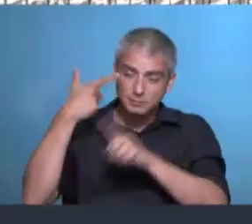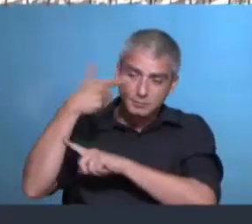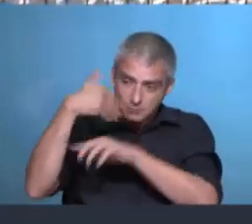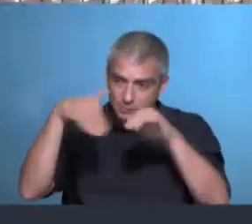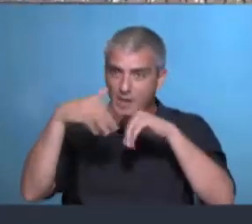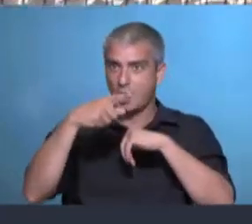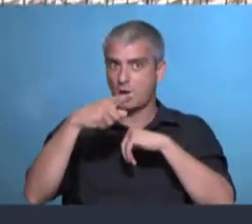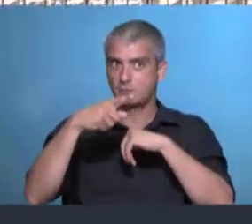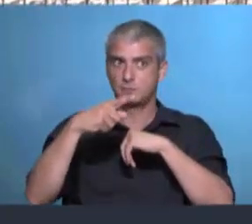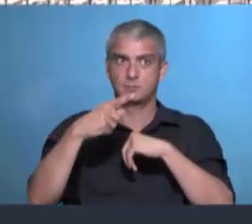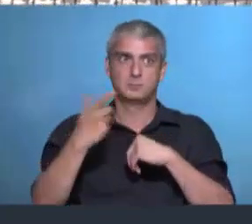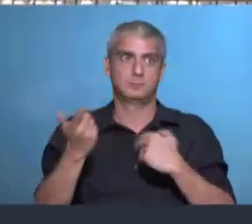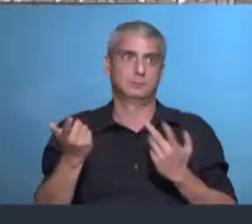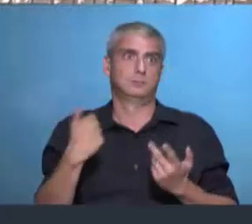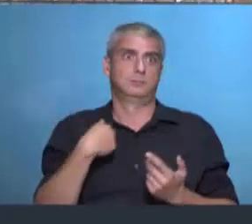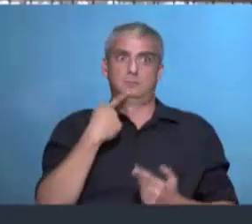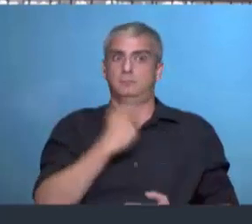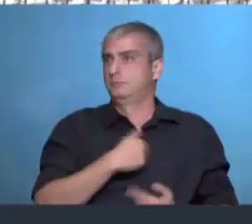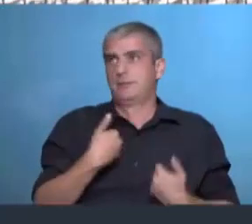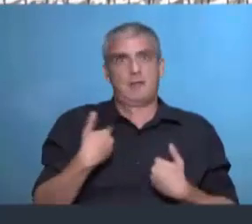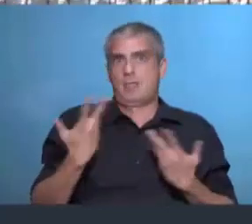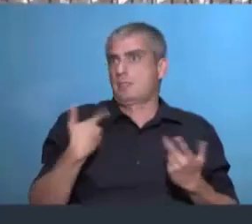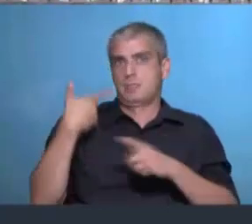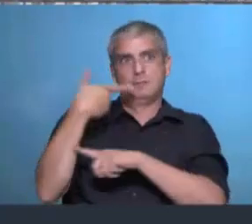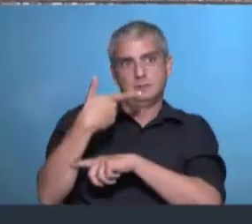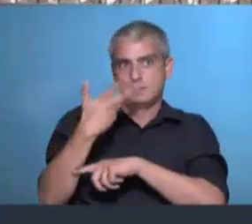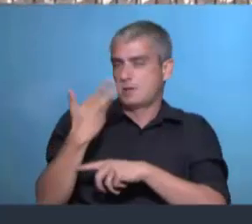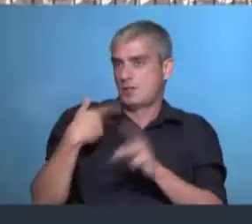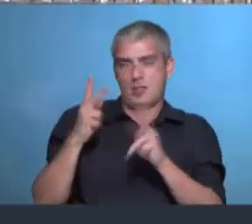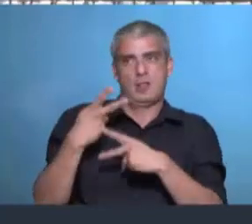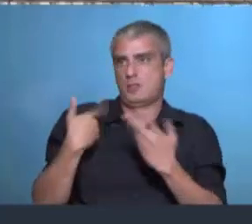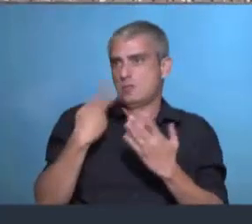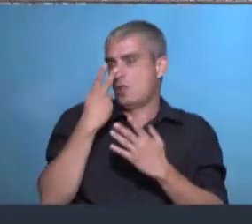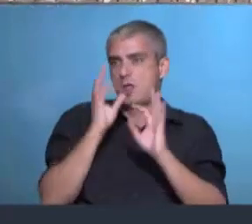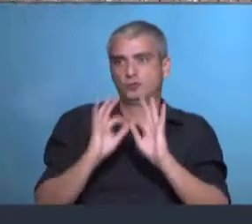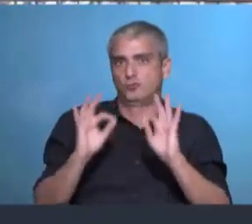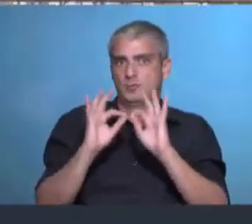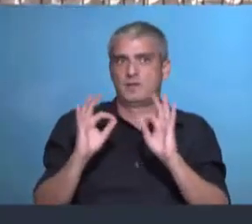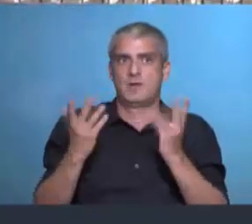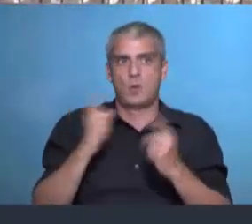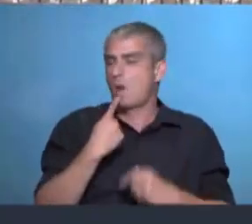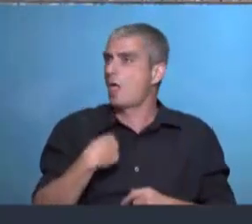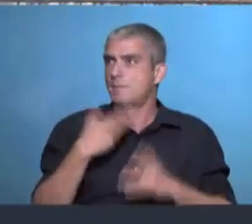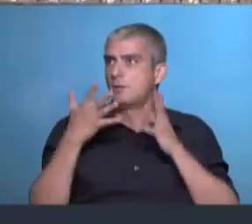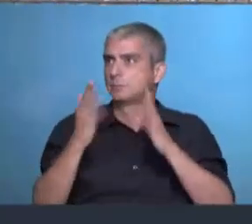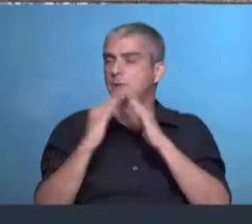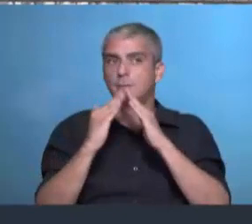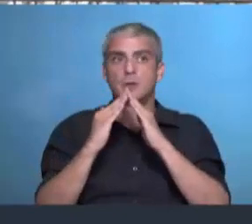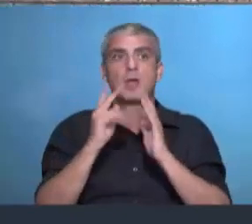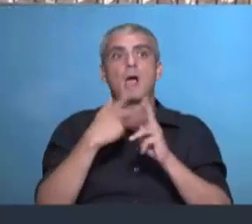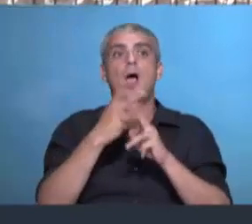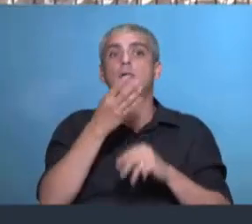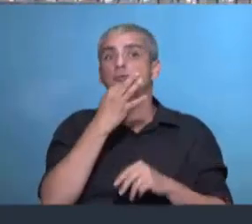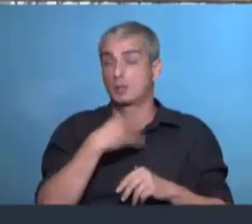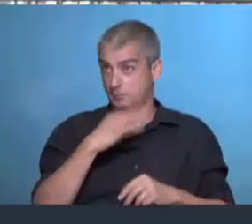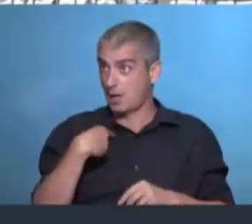הרחוב. ולצערנו אין לנו מצלמה, אז ככה שלא יכלנו לראות כלום לגבי, הוא לא אמר לי שזה פריצה. הוא שאל